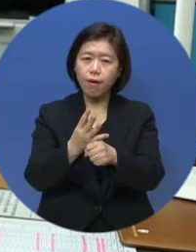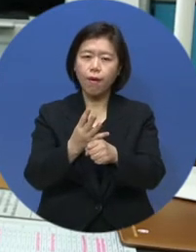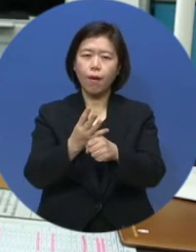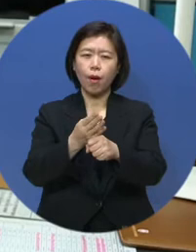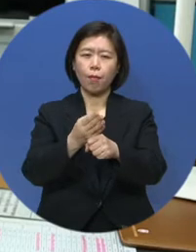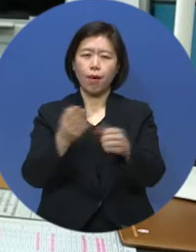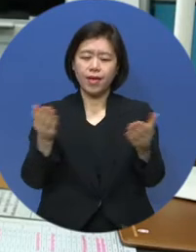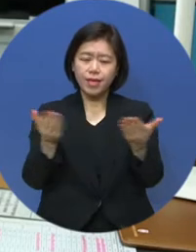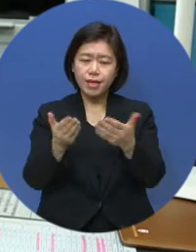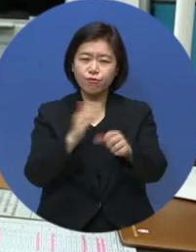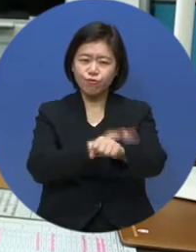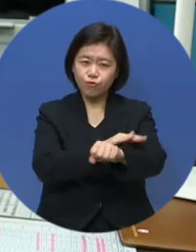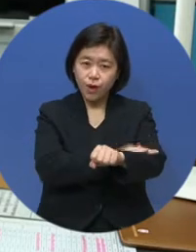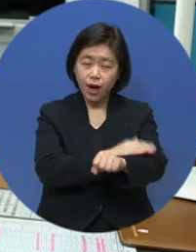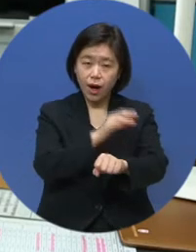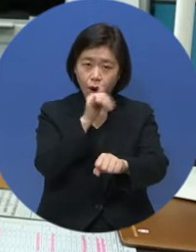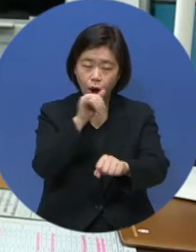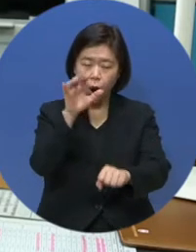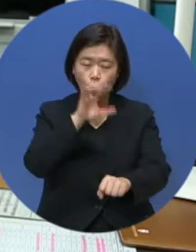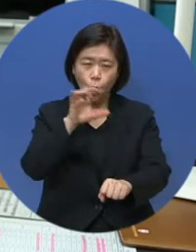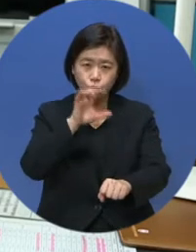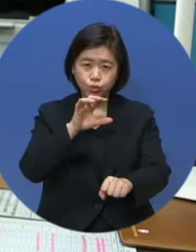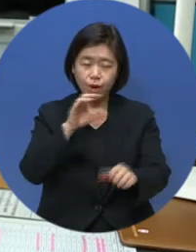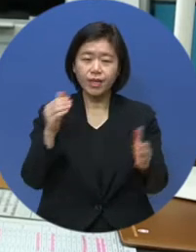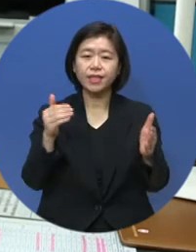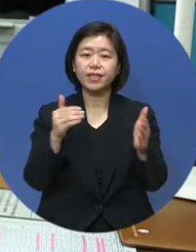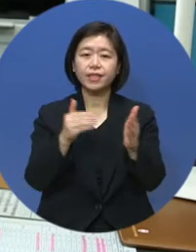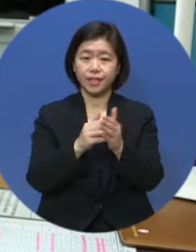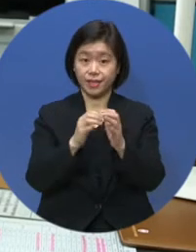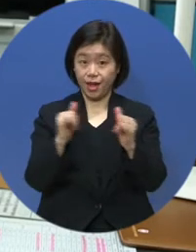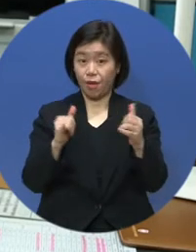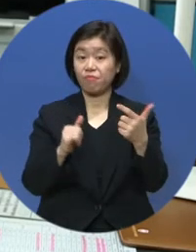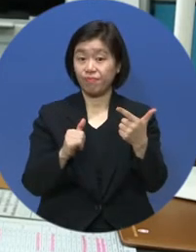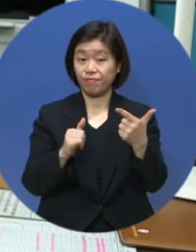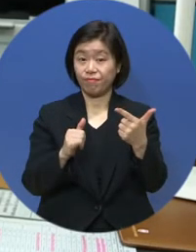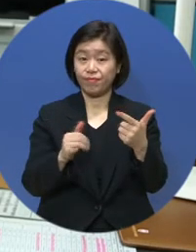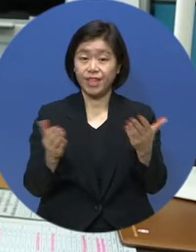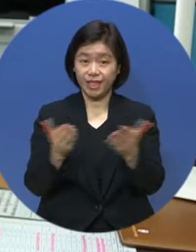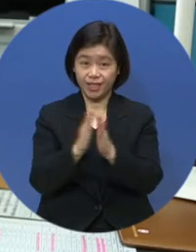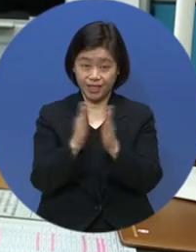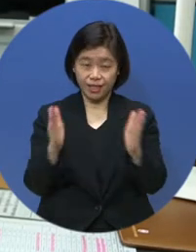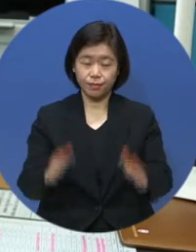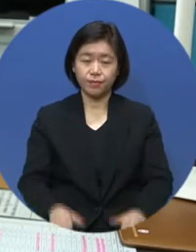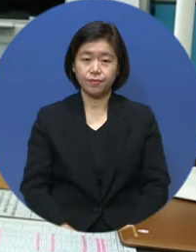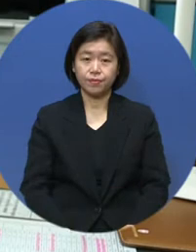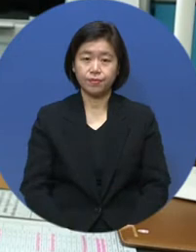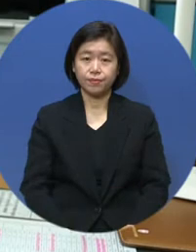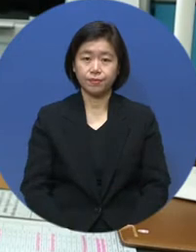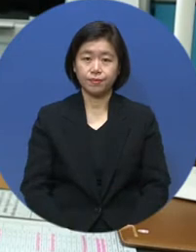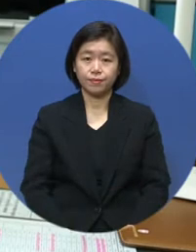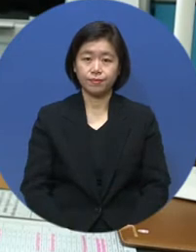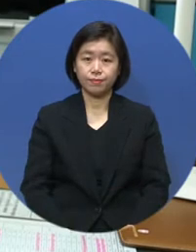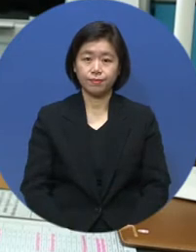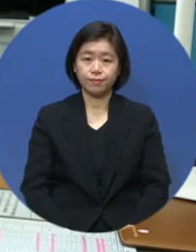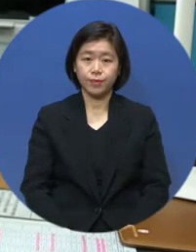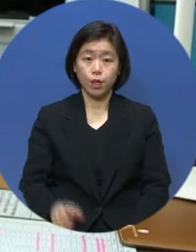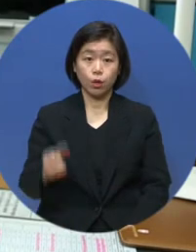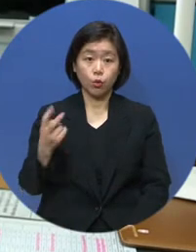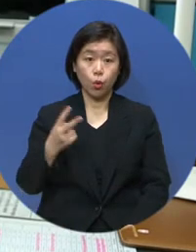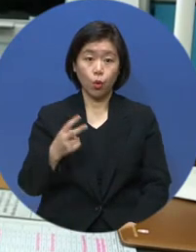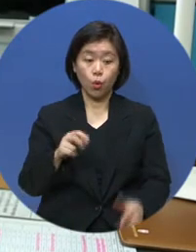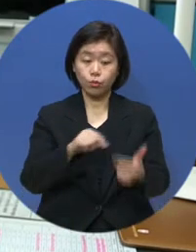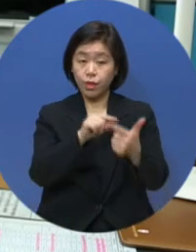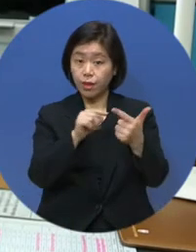경험과 또 훈련을 받았던 그런 직원들이 되겠습니다. 아울러 일부 직원들은 외부에